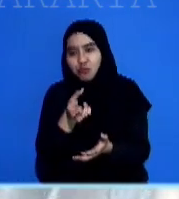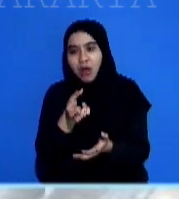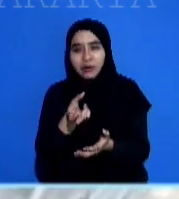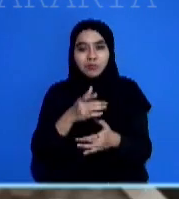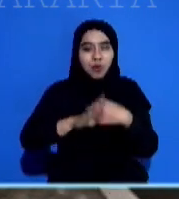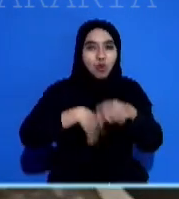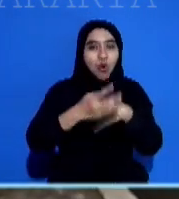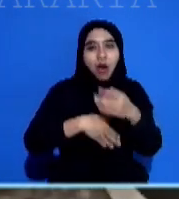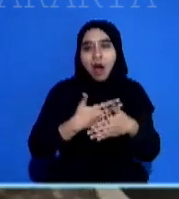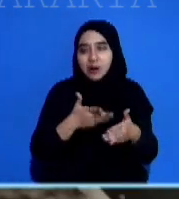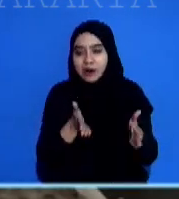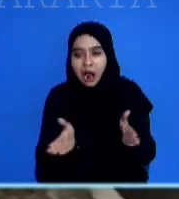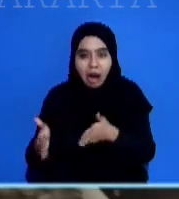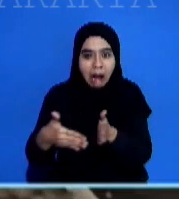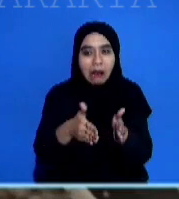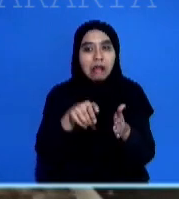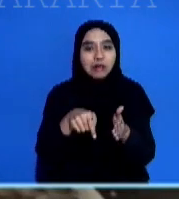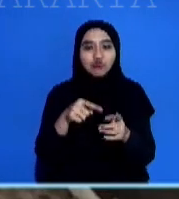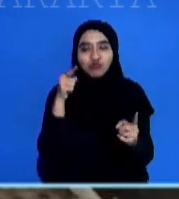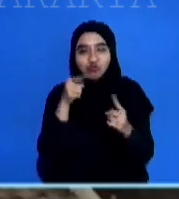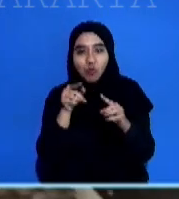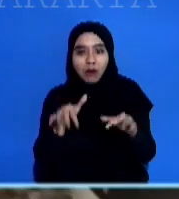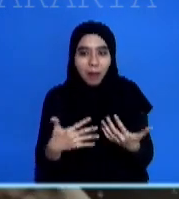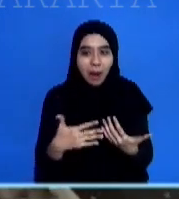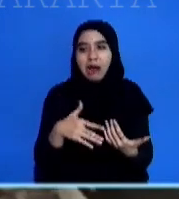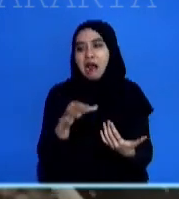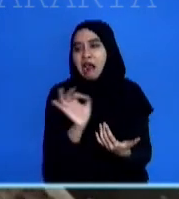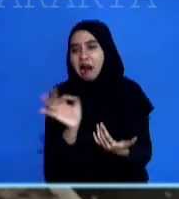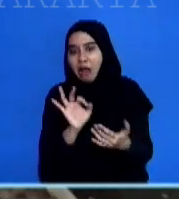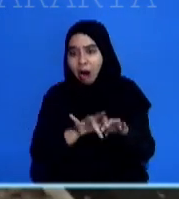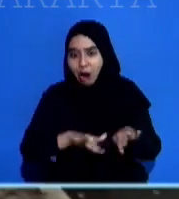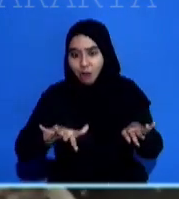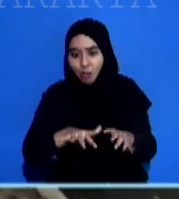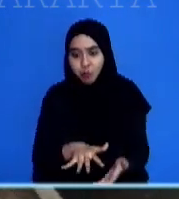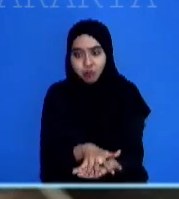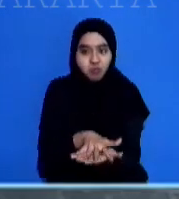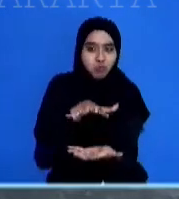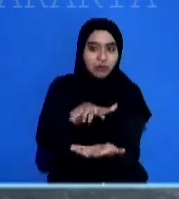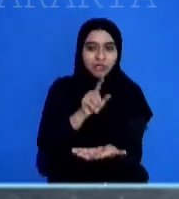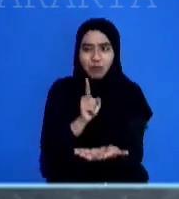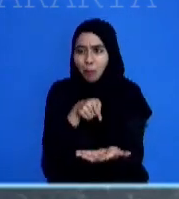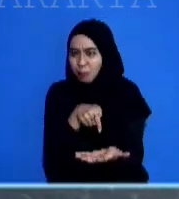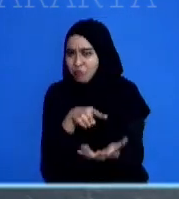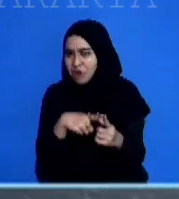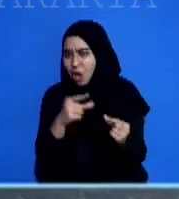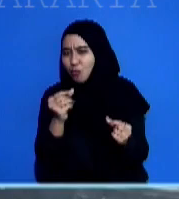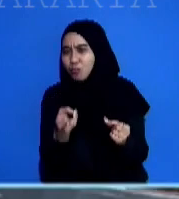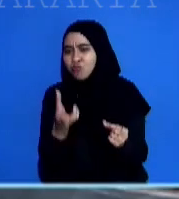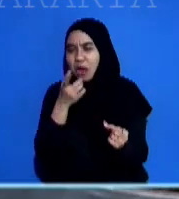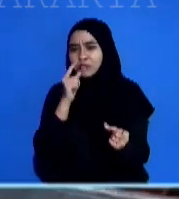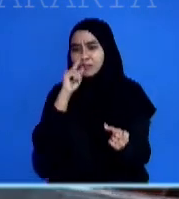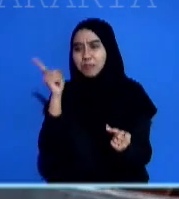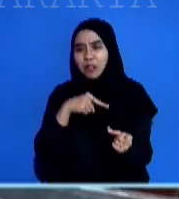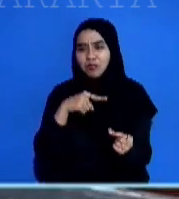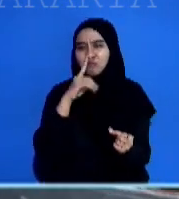babaganyanipun Kani pangajap supados moten megung to jalaran keladi tengkorak ringkih B perangan Oyot